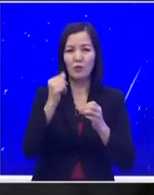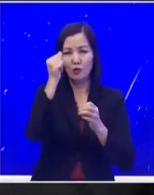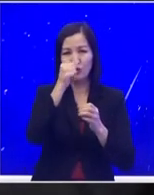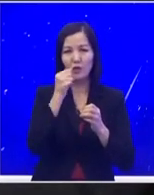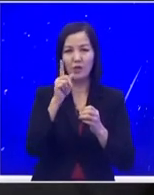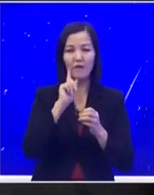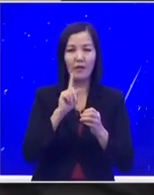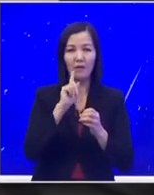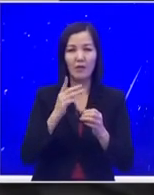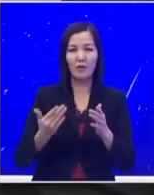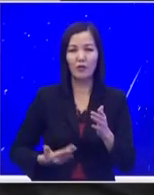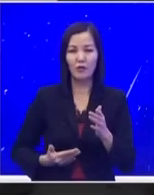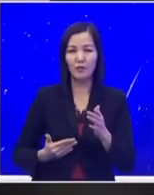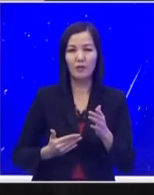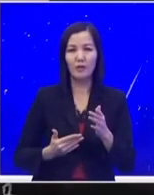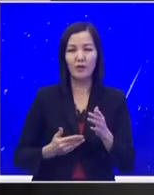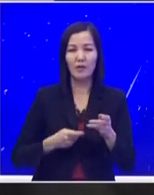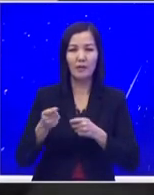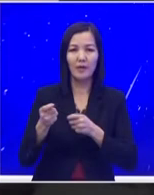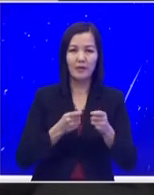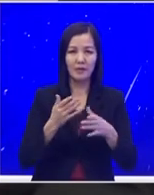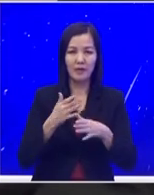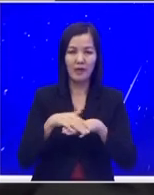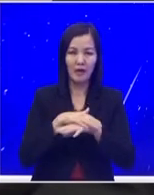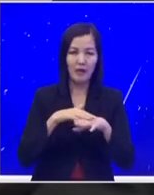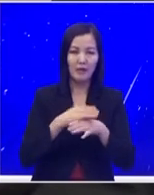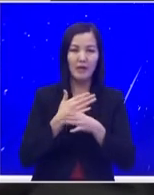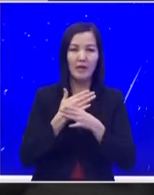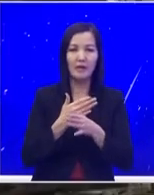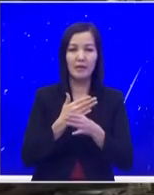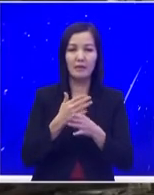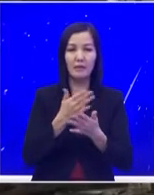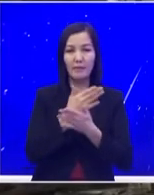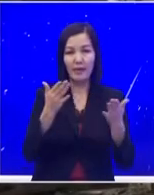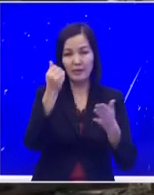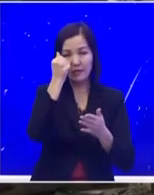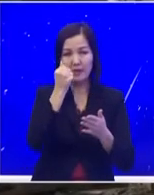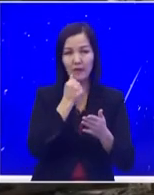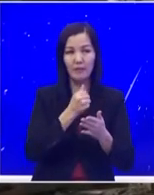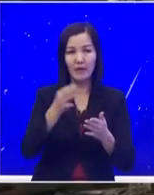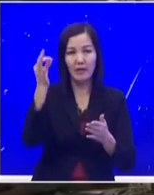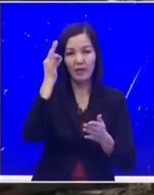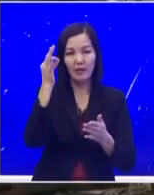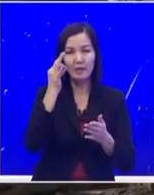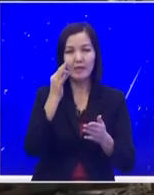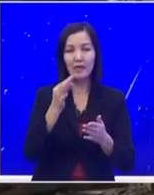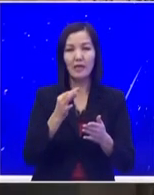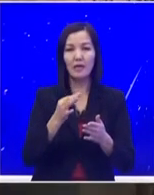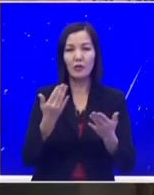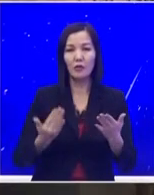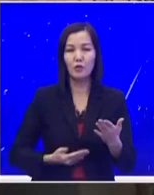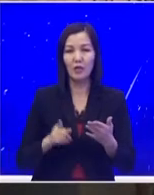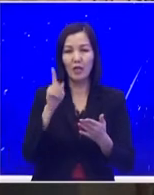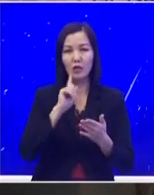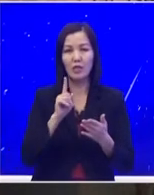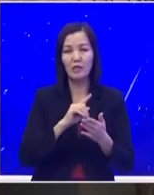квартирада. Ағаларымыздың арқасы. Халықтың арқасы міне. Бәріңізге рахмет. Еске сала кетейік, Шенгелбаевтар отбасы тұрып жатқан